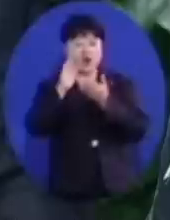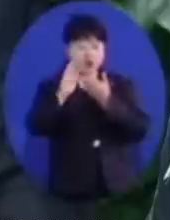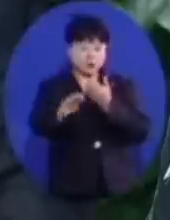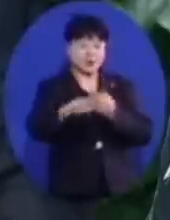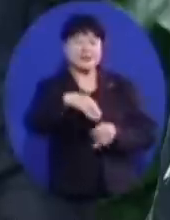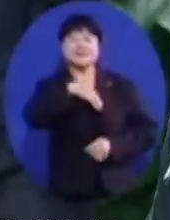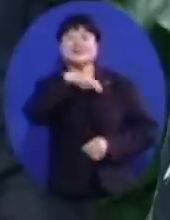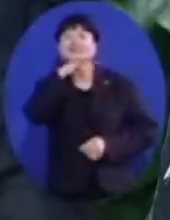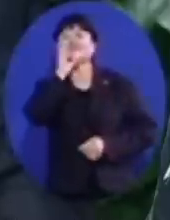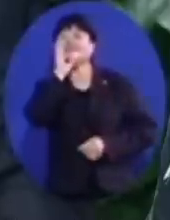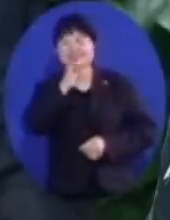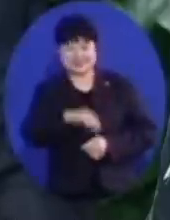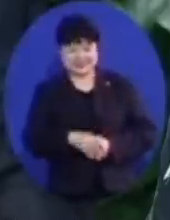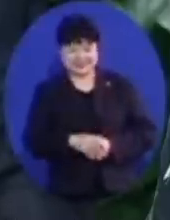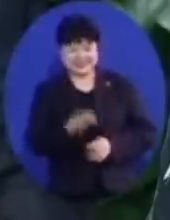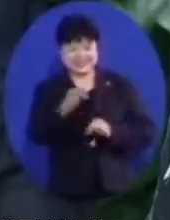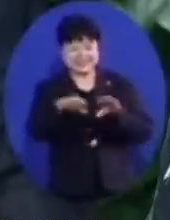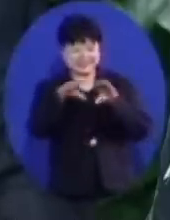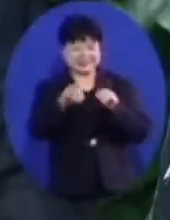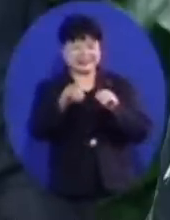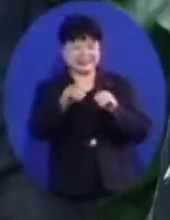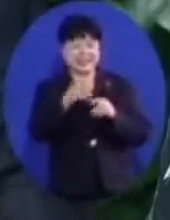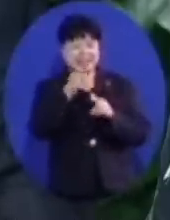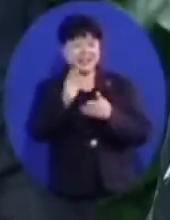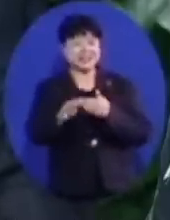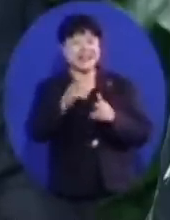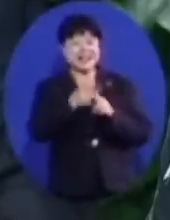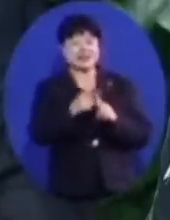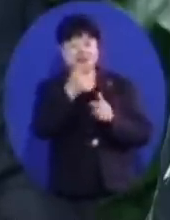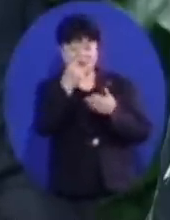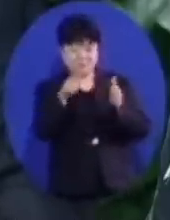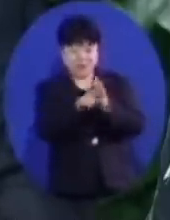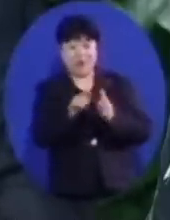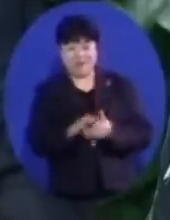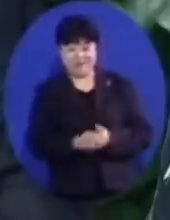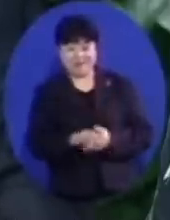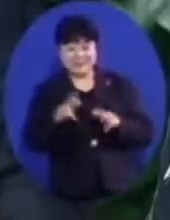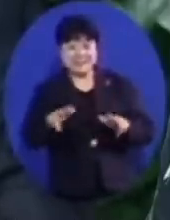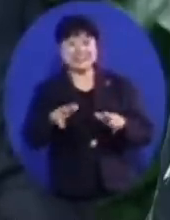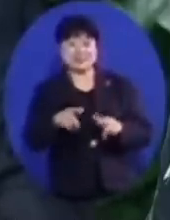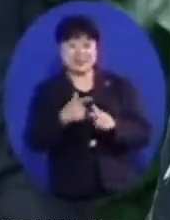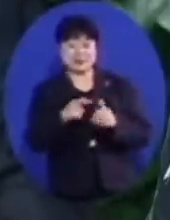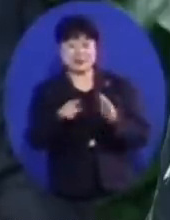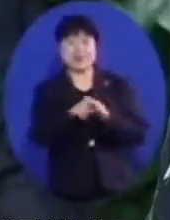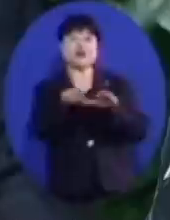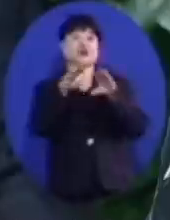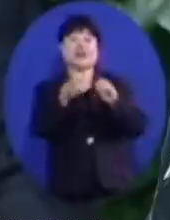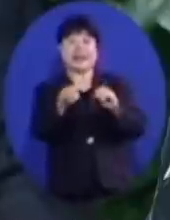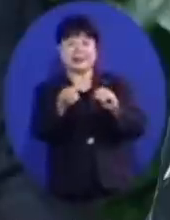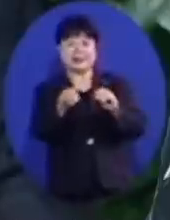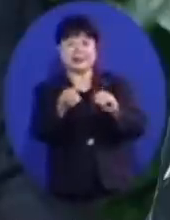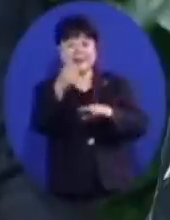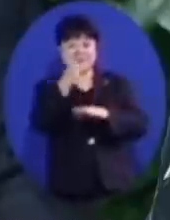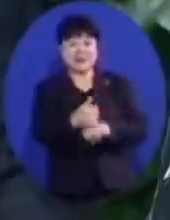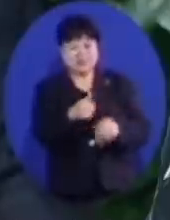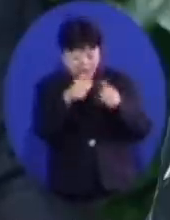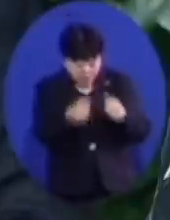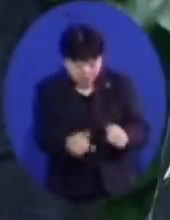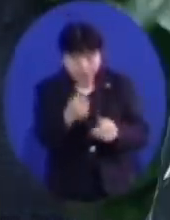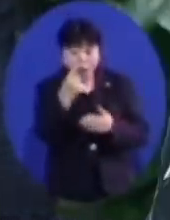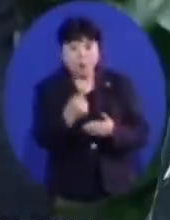이제 장사할 수 없을 때 그때 내가 다시 올테니까 이제 마지막 하직